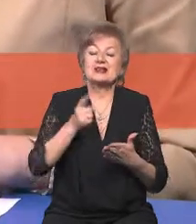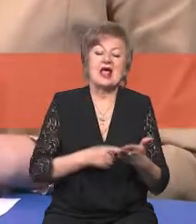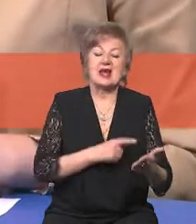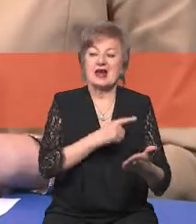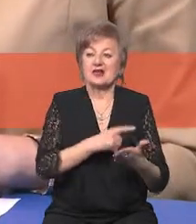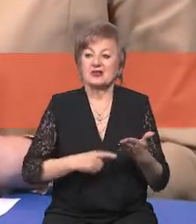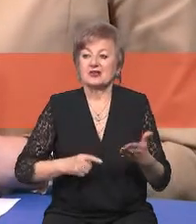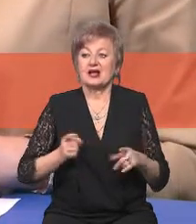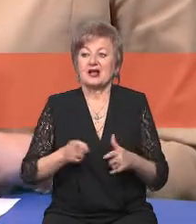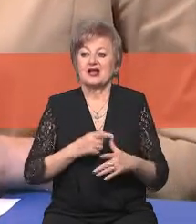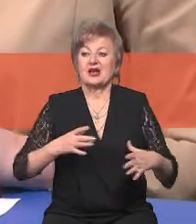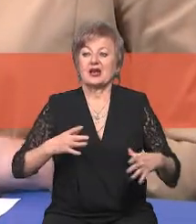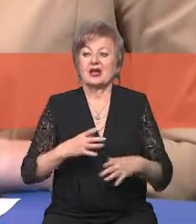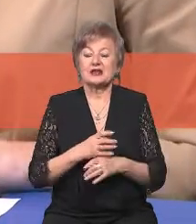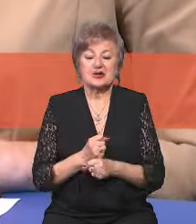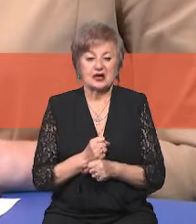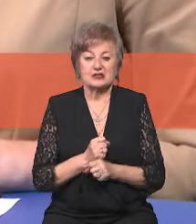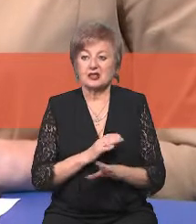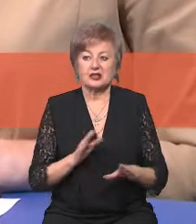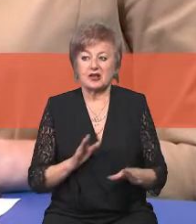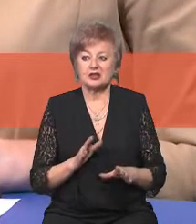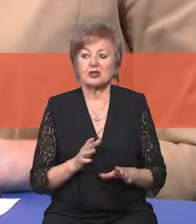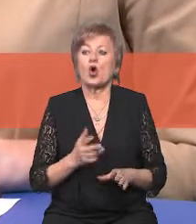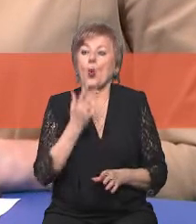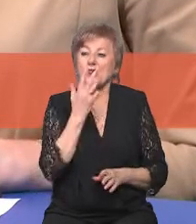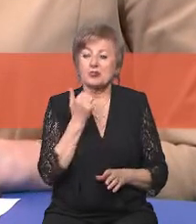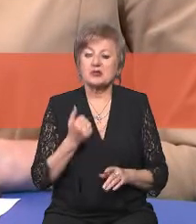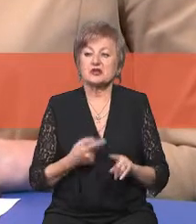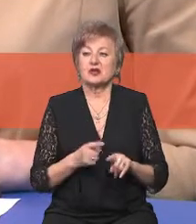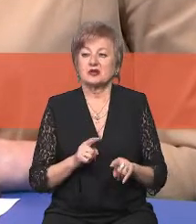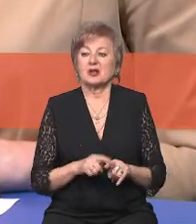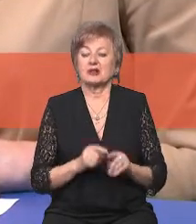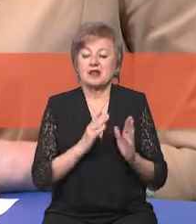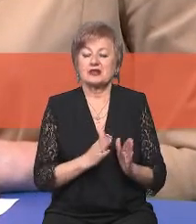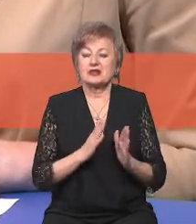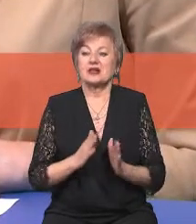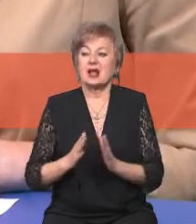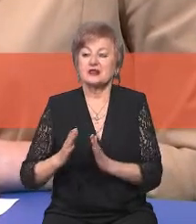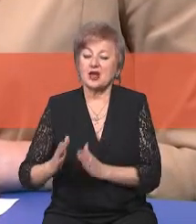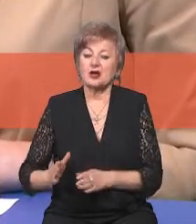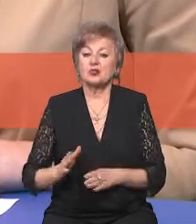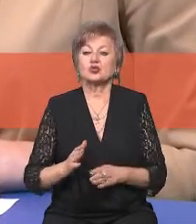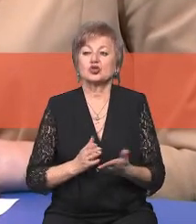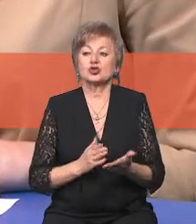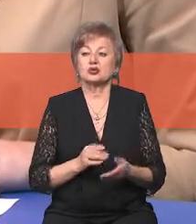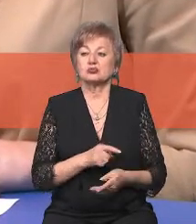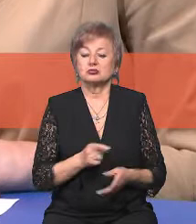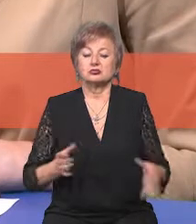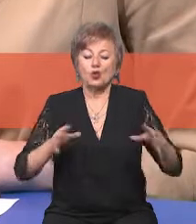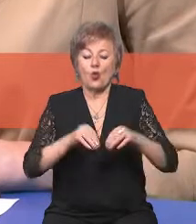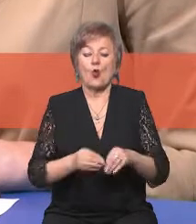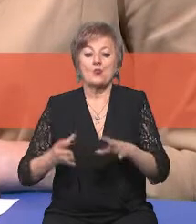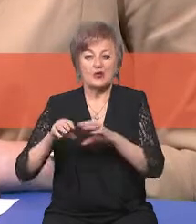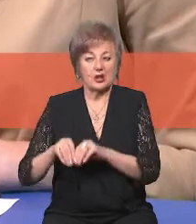ліквідація чи скорочення в прямому сенсі. Оптимізація – це здебільшого означає налагодження внутрішніх процесів по деякі об'єднання